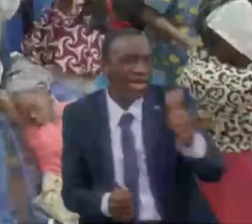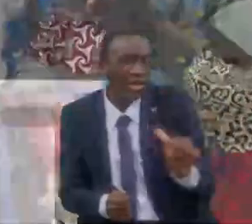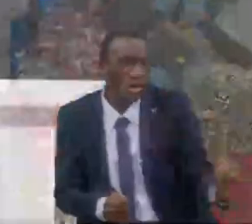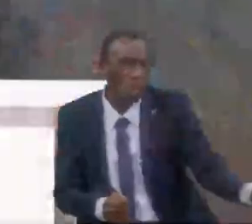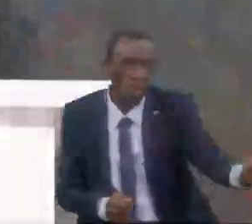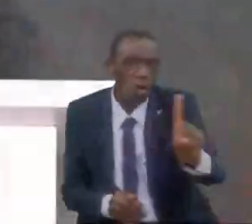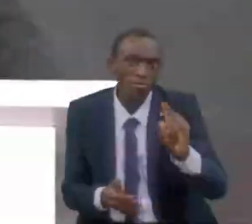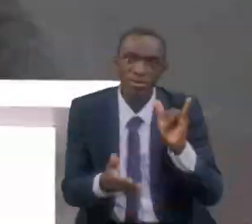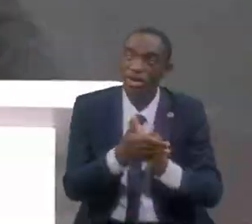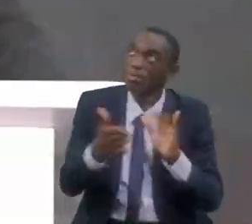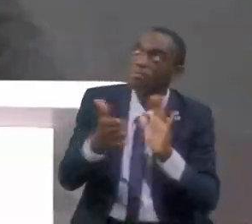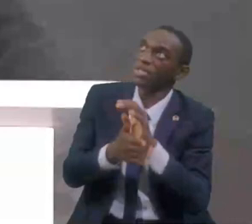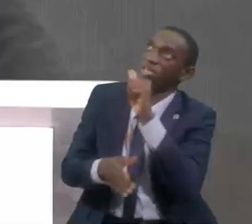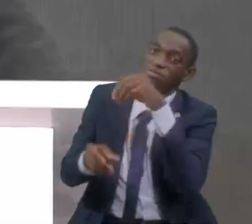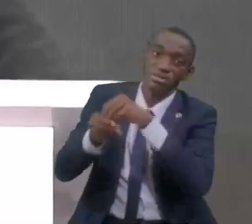croit en lui